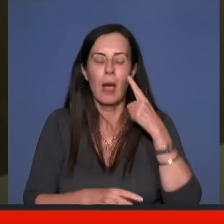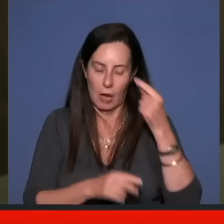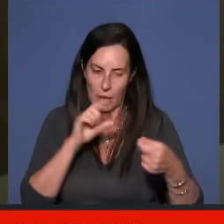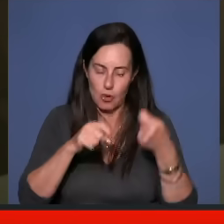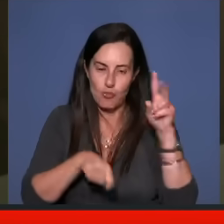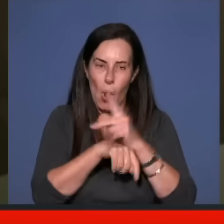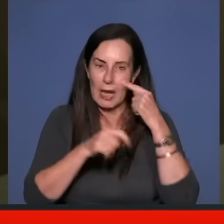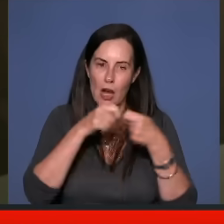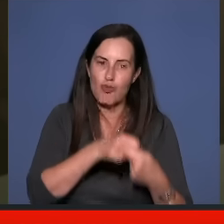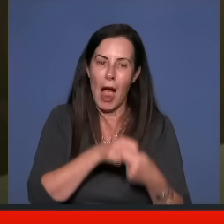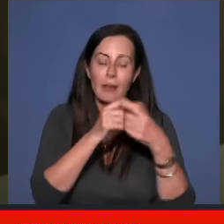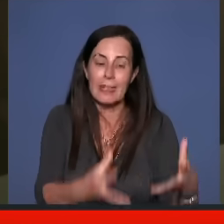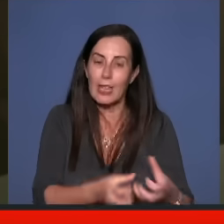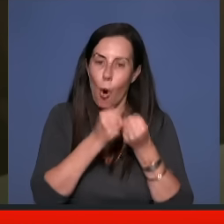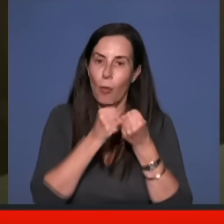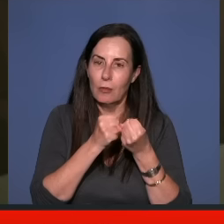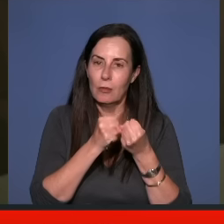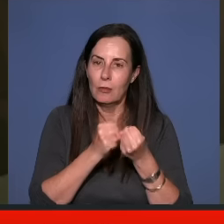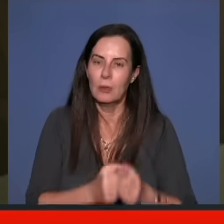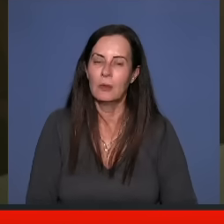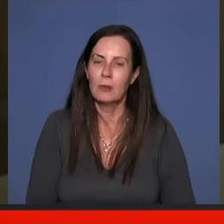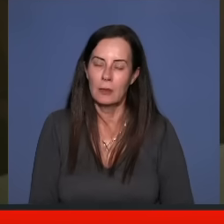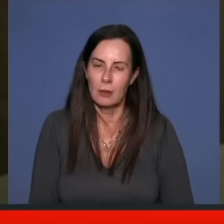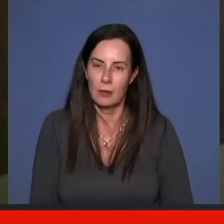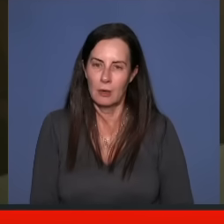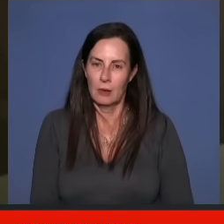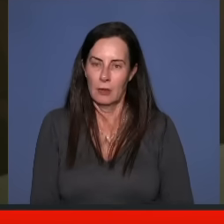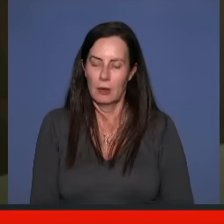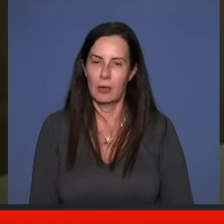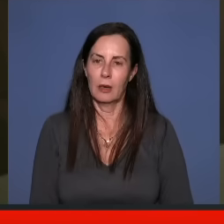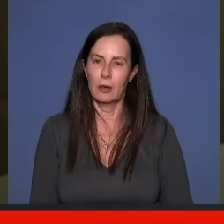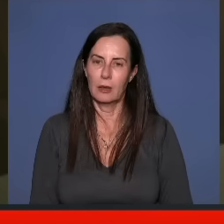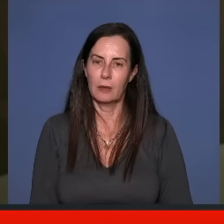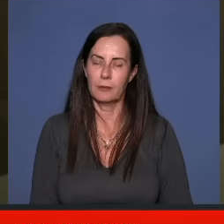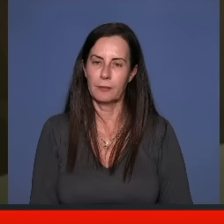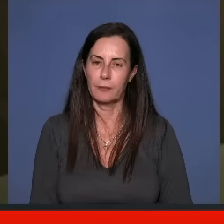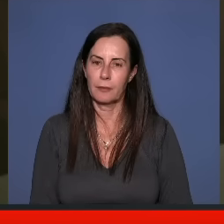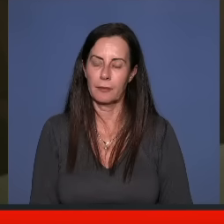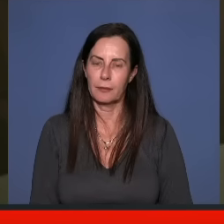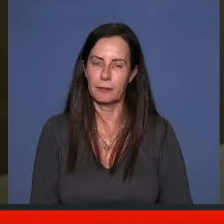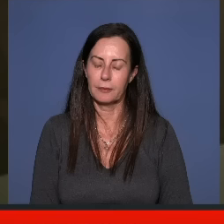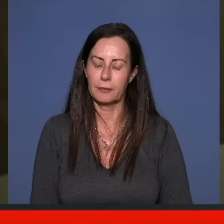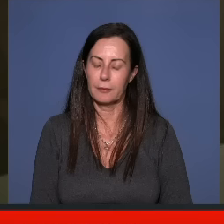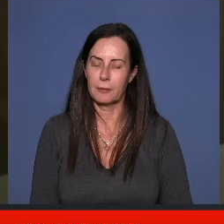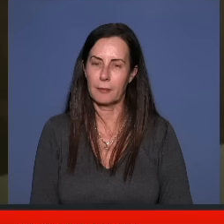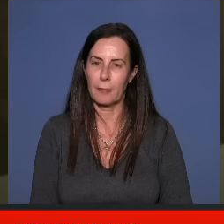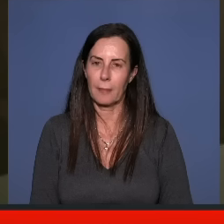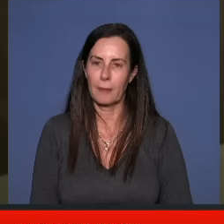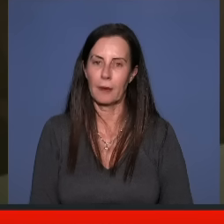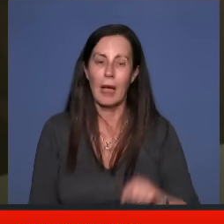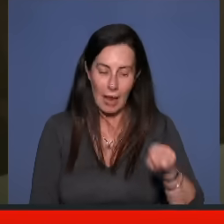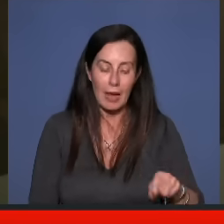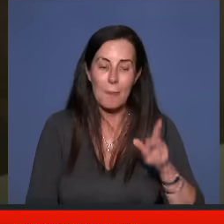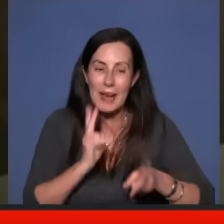יורד. רשאים לגשת למסוק. חוטים. קל, דלת סוך הימי. לגשת, לגשת